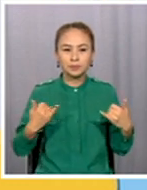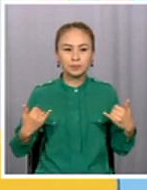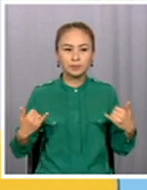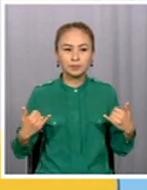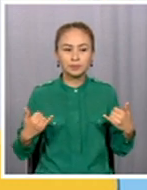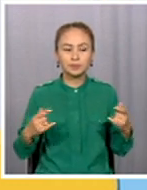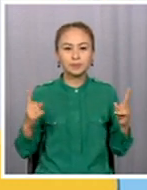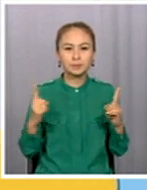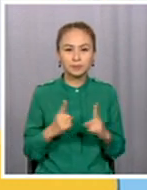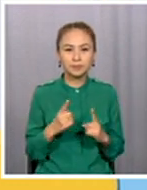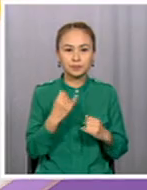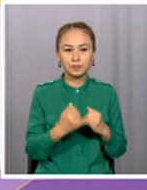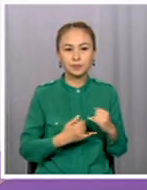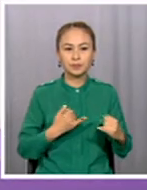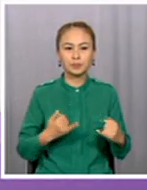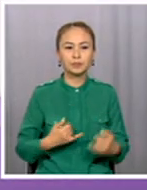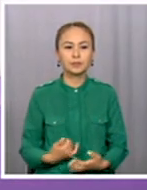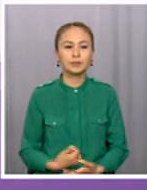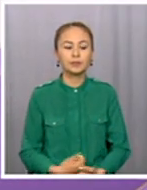қысқа жіп.